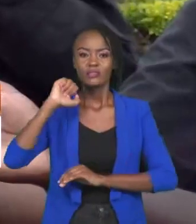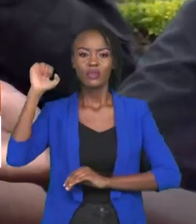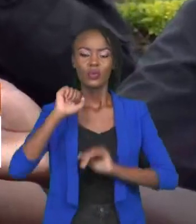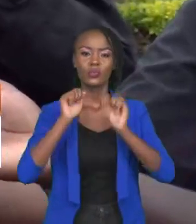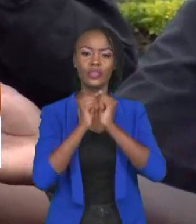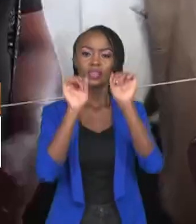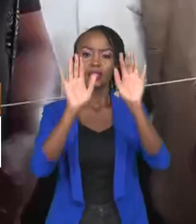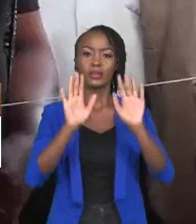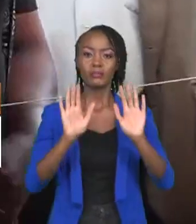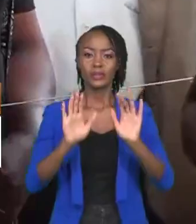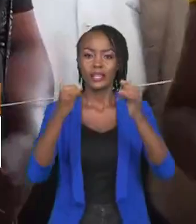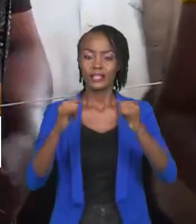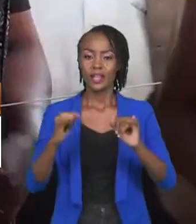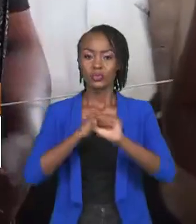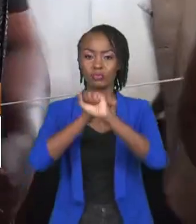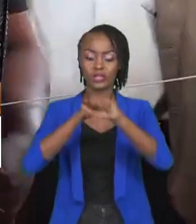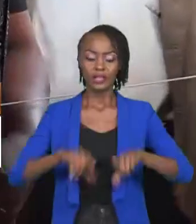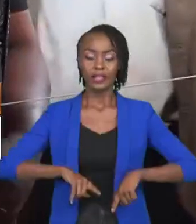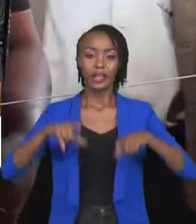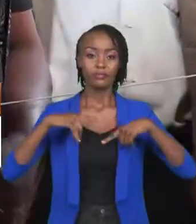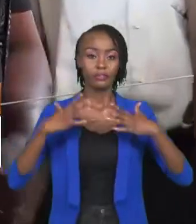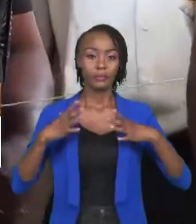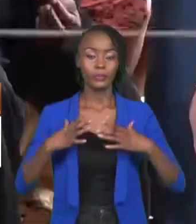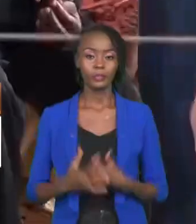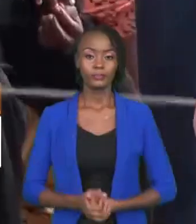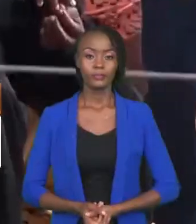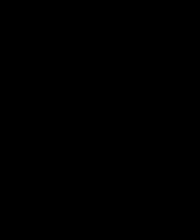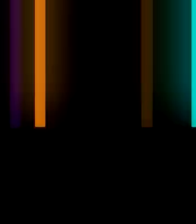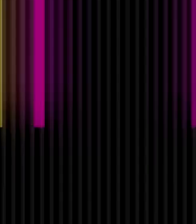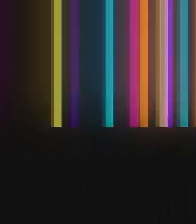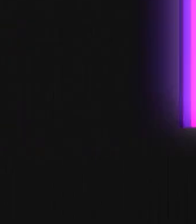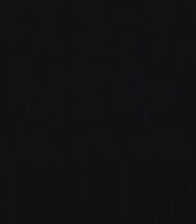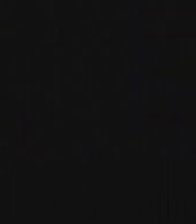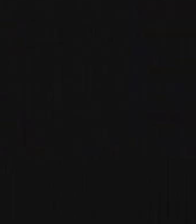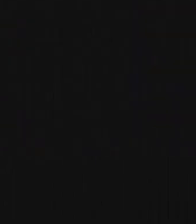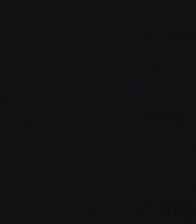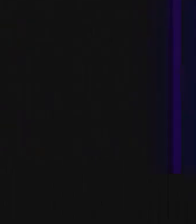touches on the lives of others. Nikiripotia Switch TV, naitwa Kaniaru Alex.